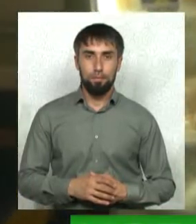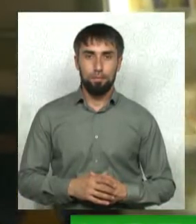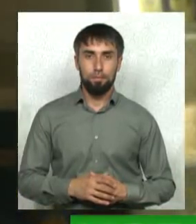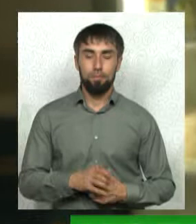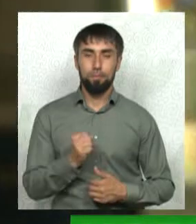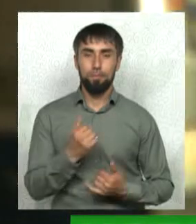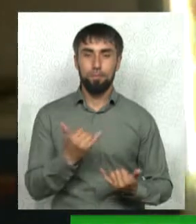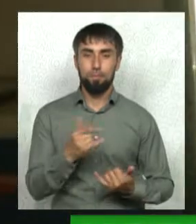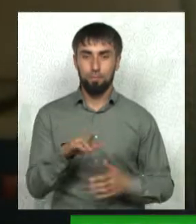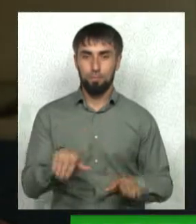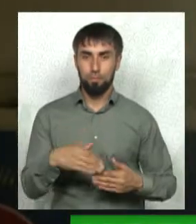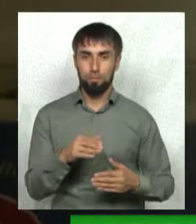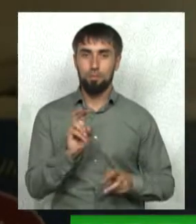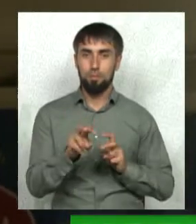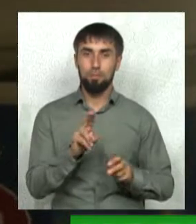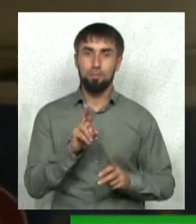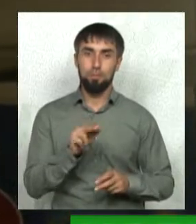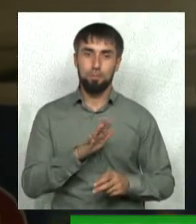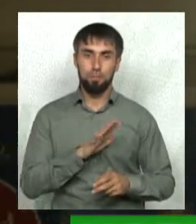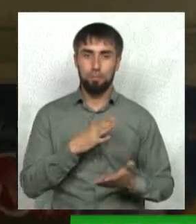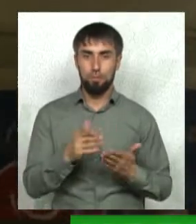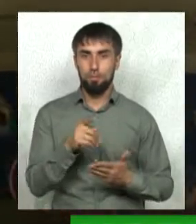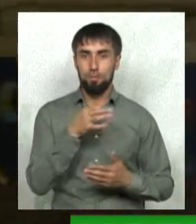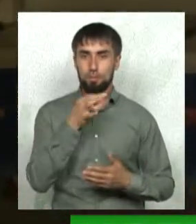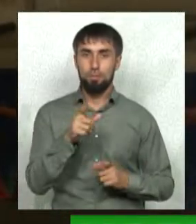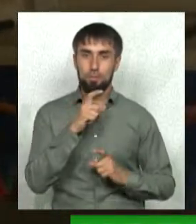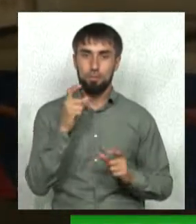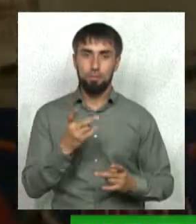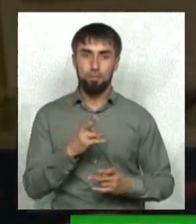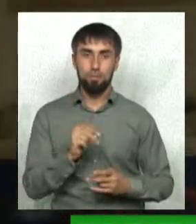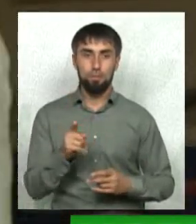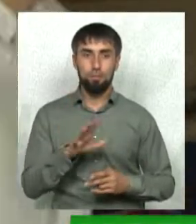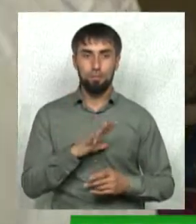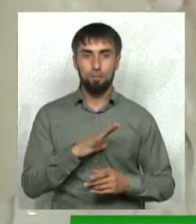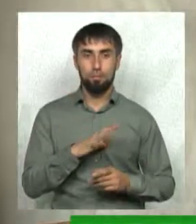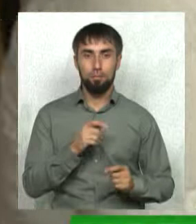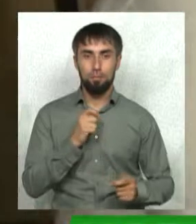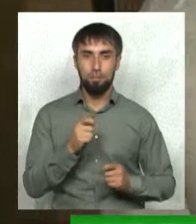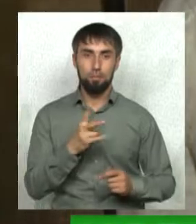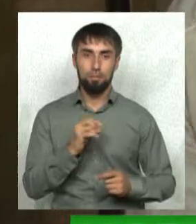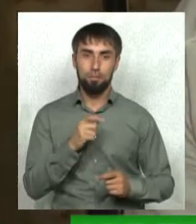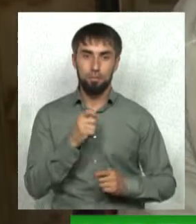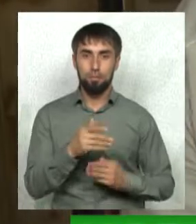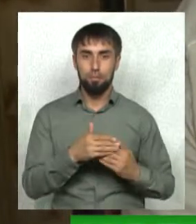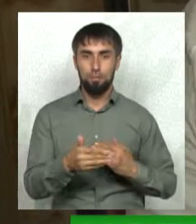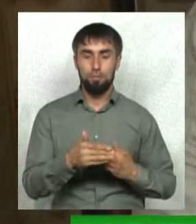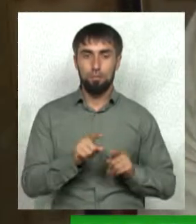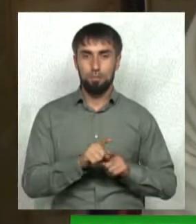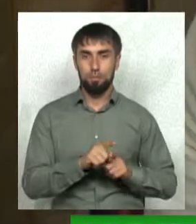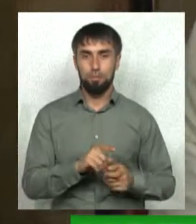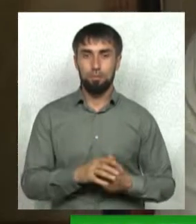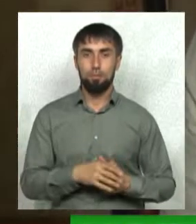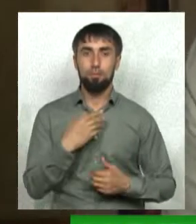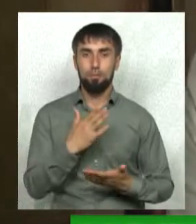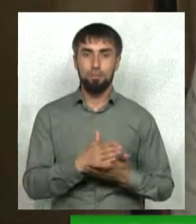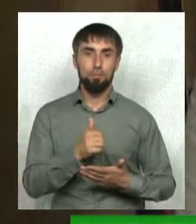А вот сегодня у вас пусто, а посетители как относятся к тому, что вы говорите, там маски надевать, сохранять дистанцию, как они относятся вообще? Ну,